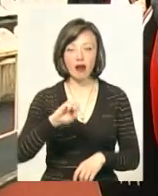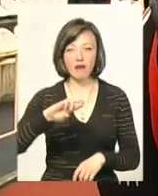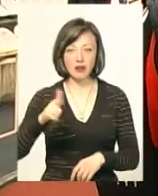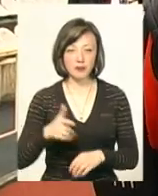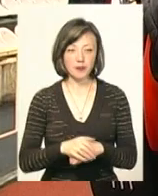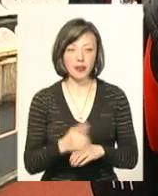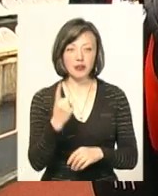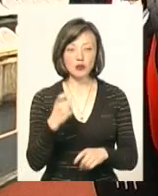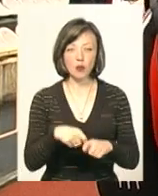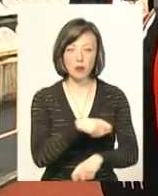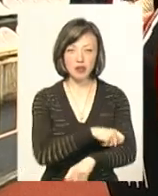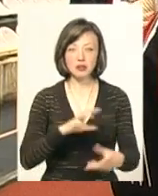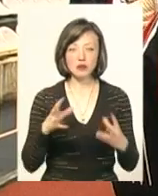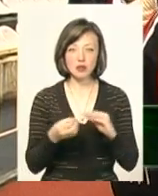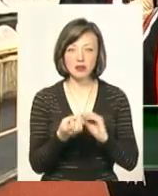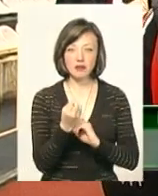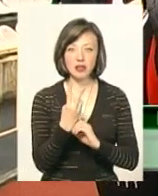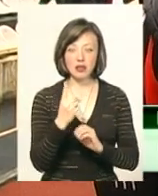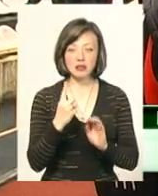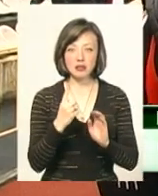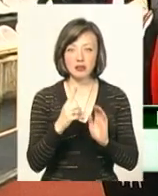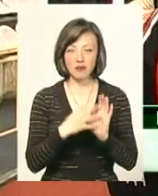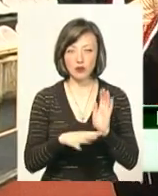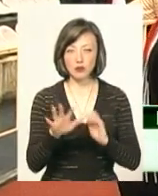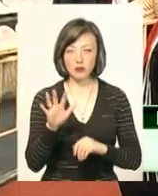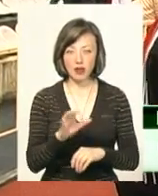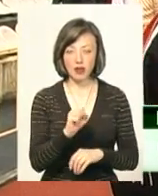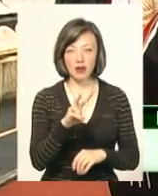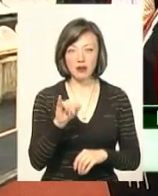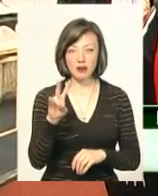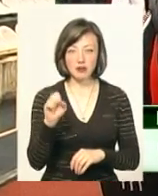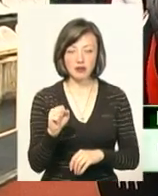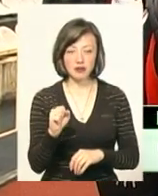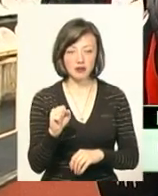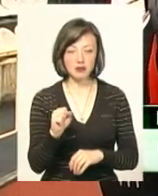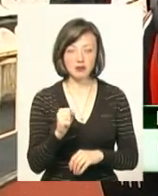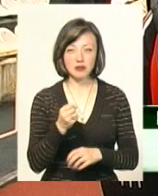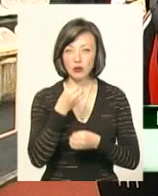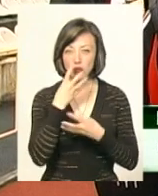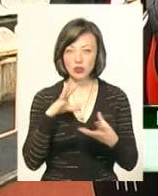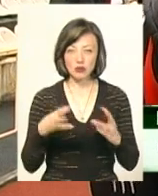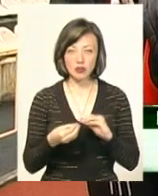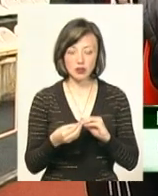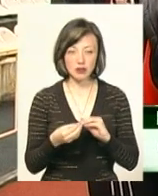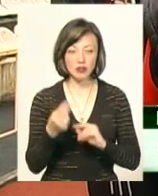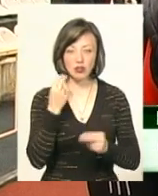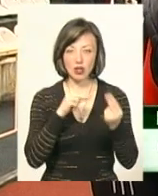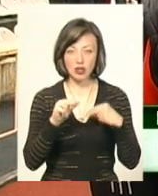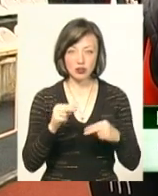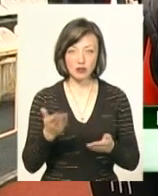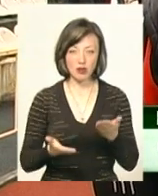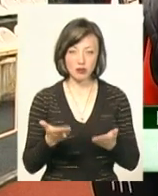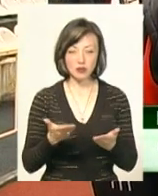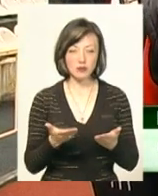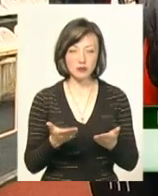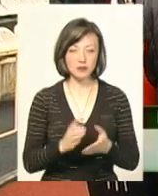100 метрів результат 12.95 Фролова Аліна показала хороший результат. Це один з кращих, мабуть, і в